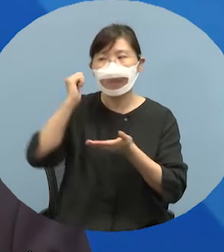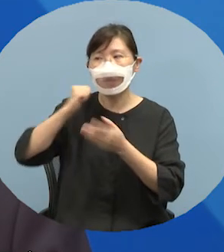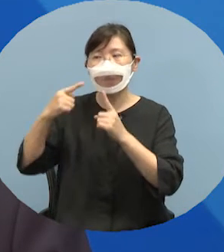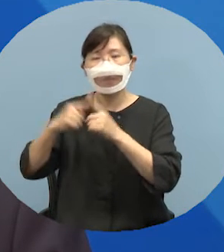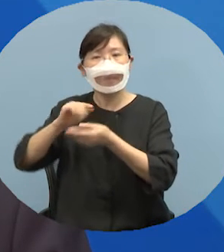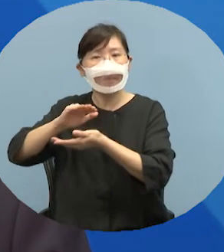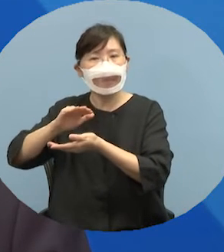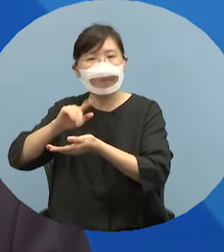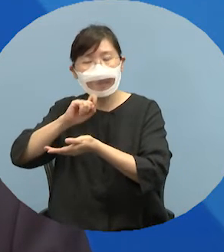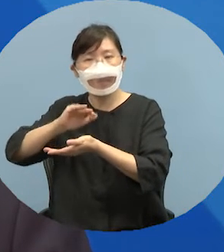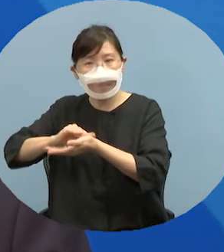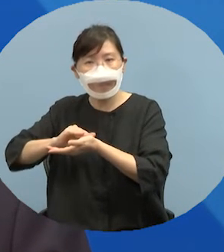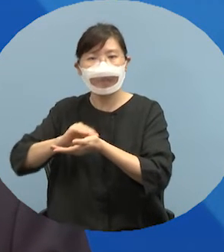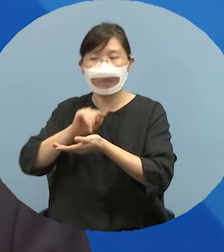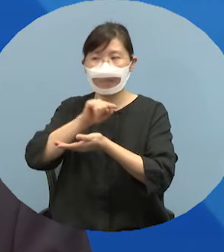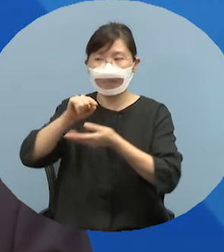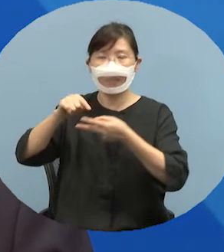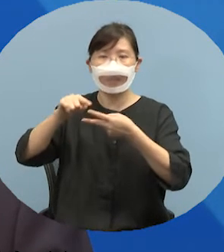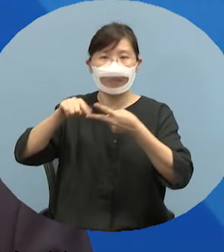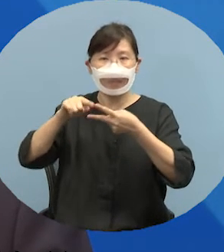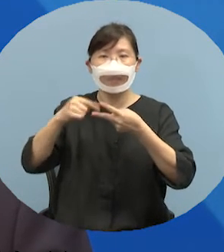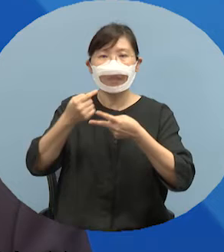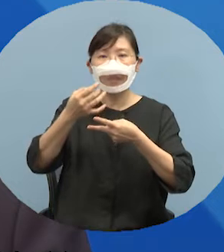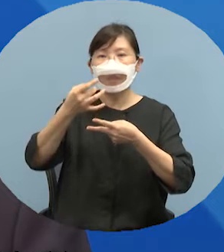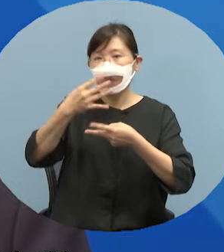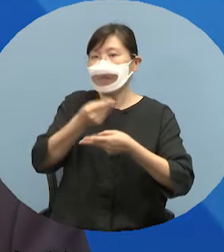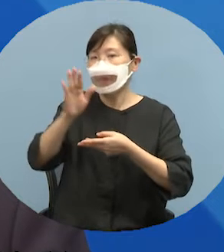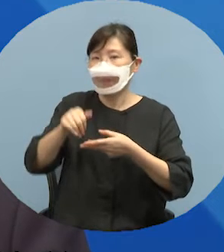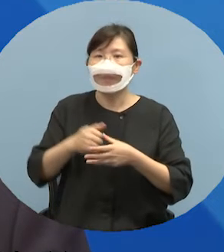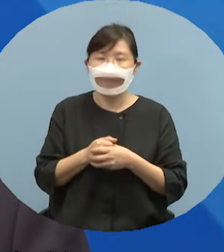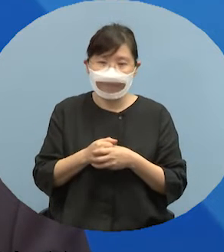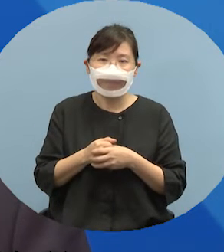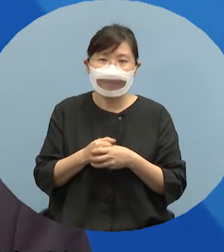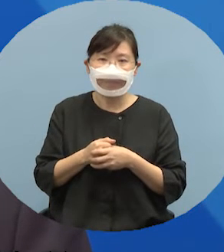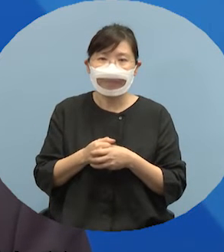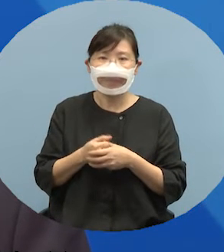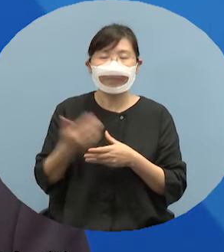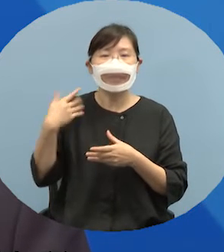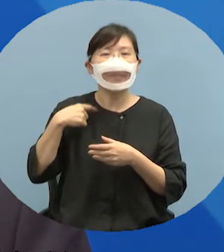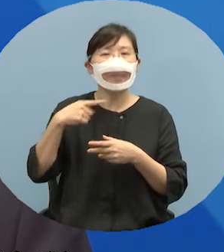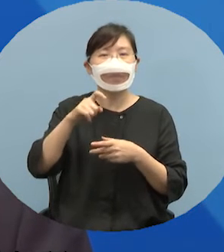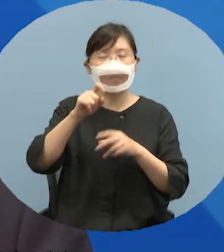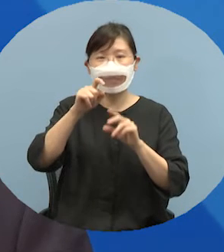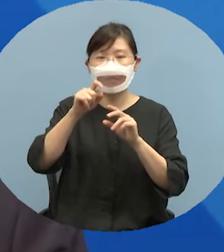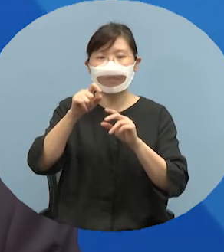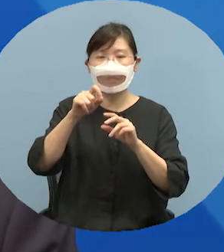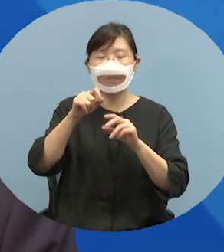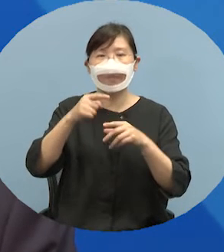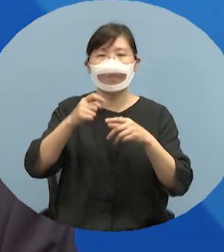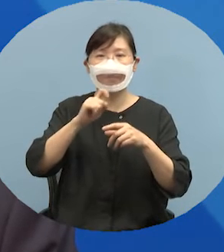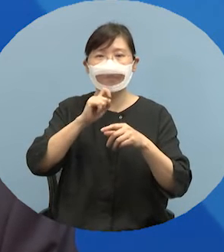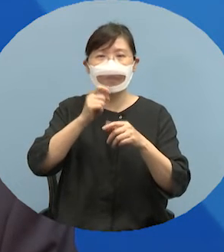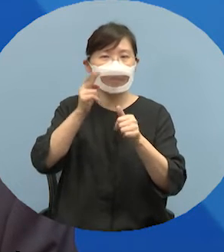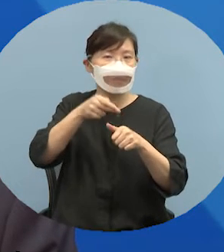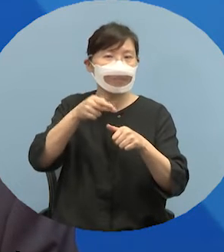的個案，我們都會處方這些藥物。另外就是我們都開始了在我們的指定診所那裡處方